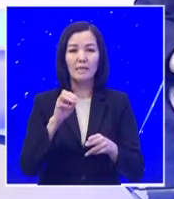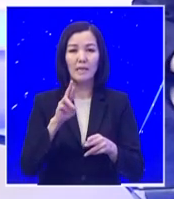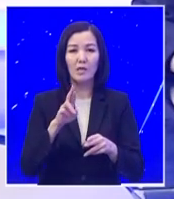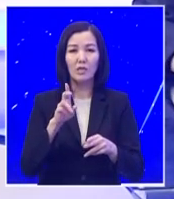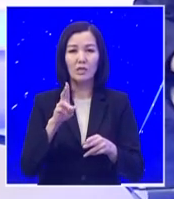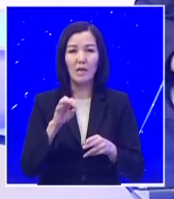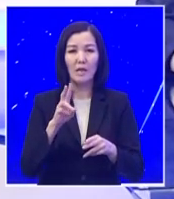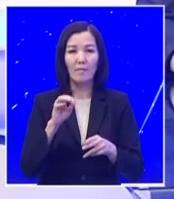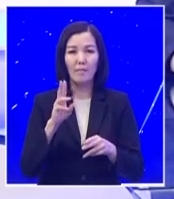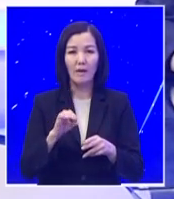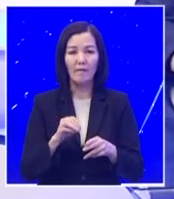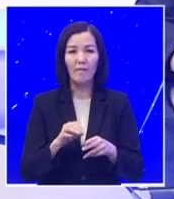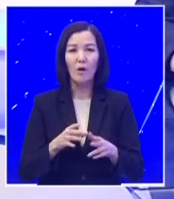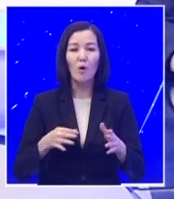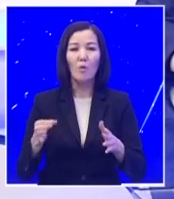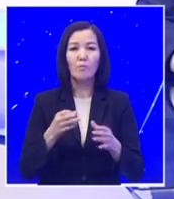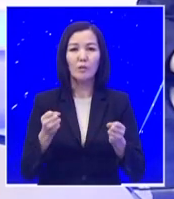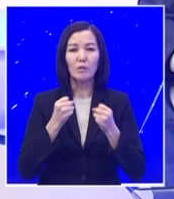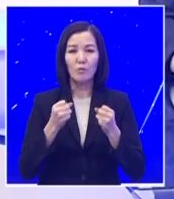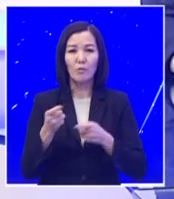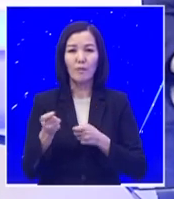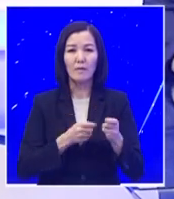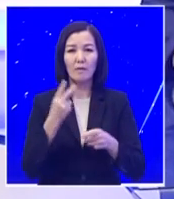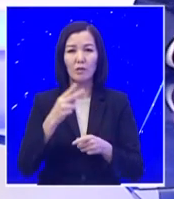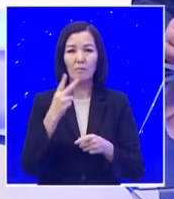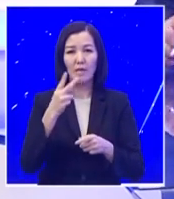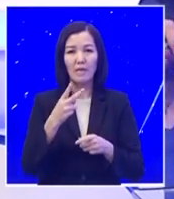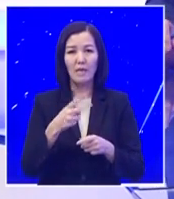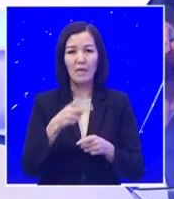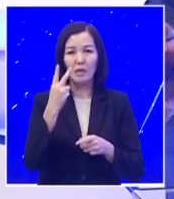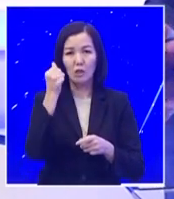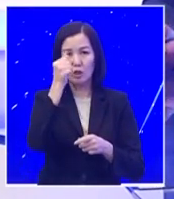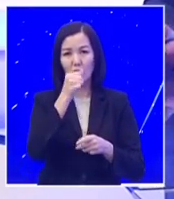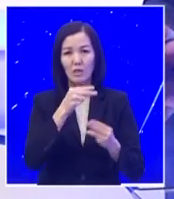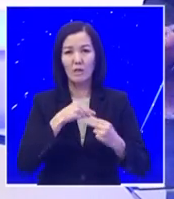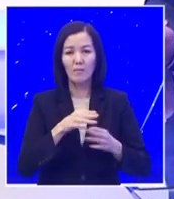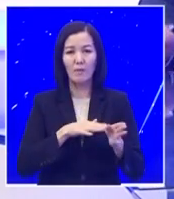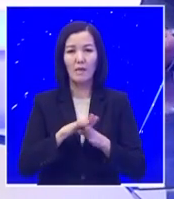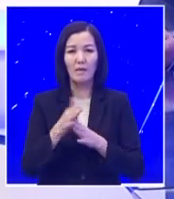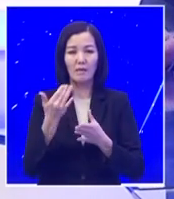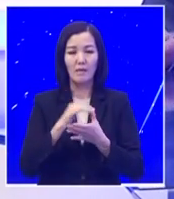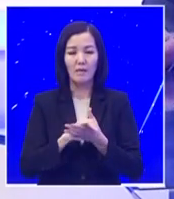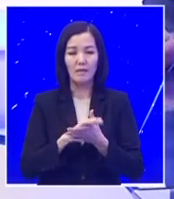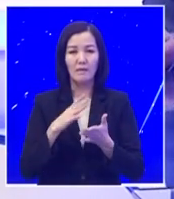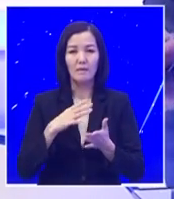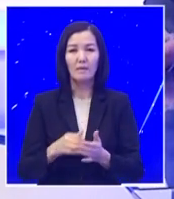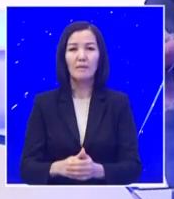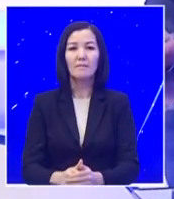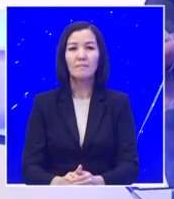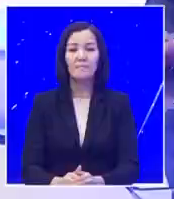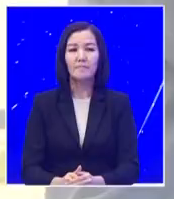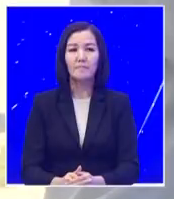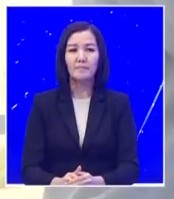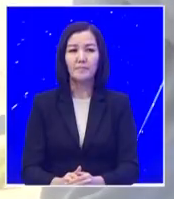Әсия Мұхамеджанқызы Шалабаева облыстық спорт басқармасында 22 жыл еңбек етіп таныла білген қызметкер.